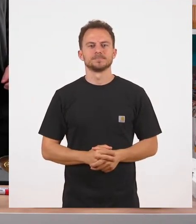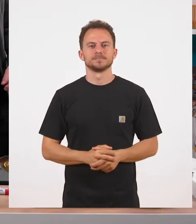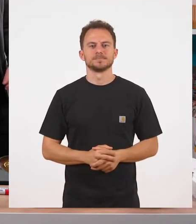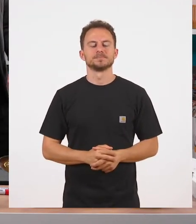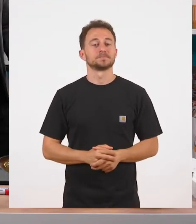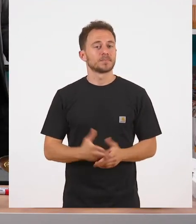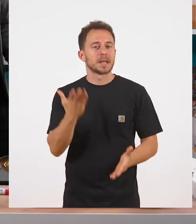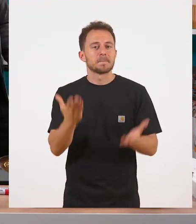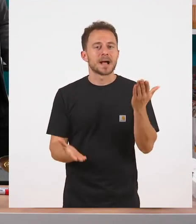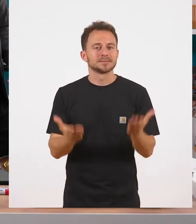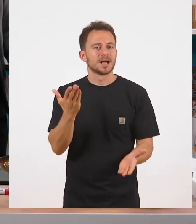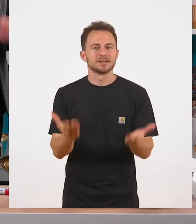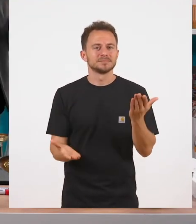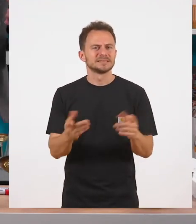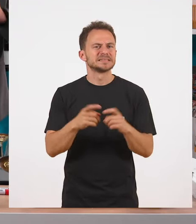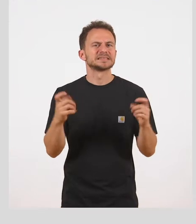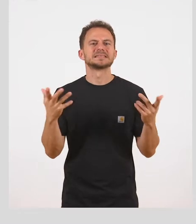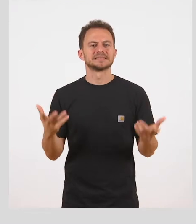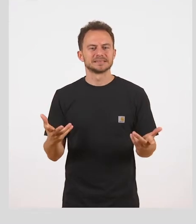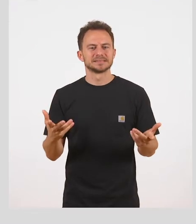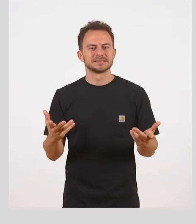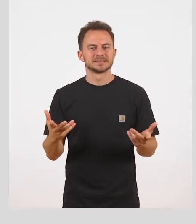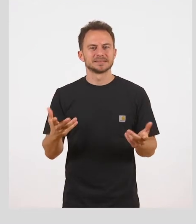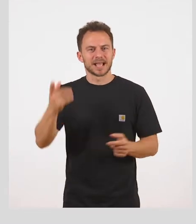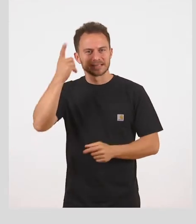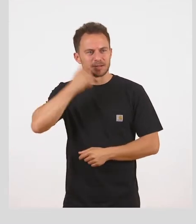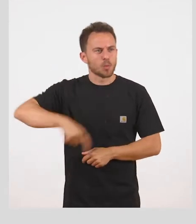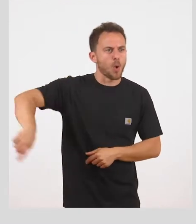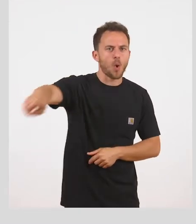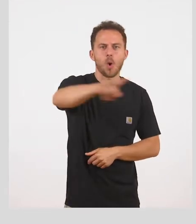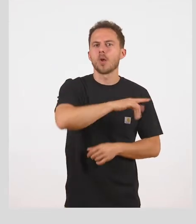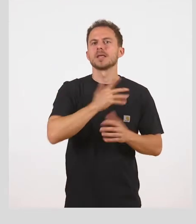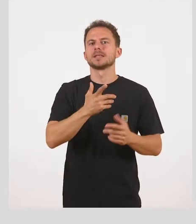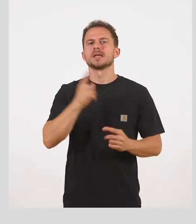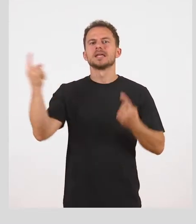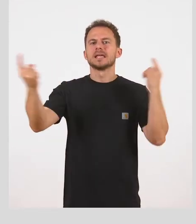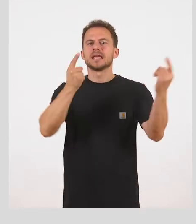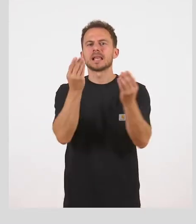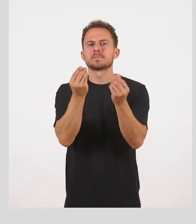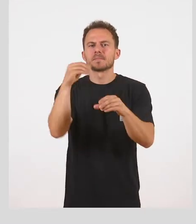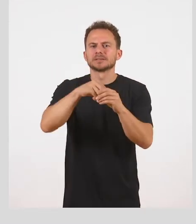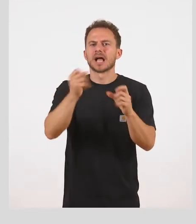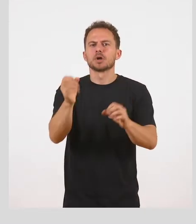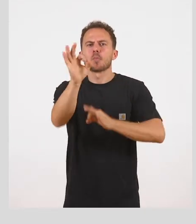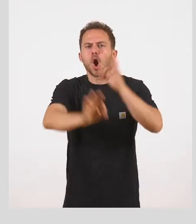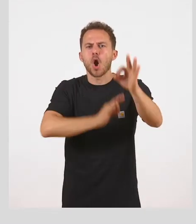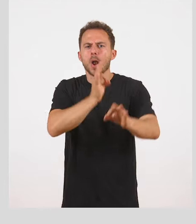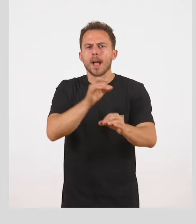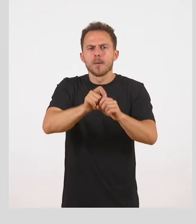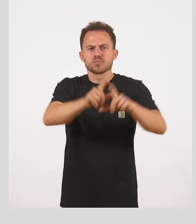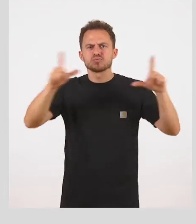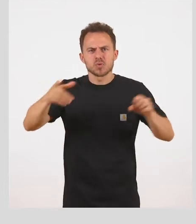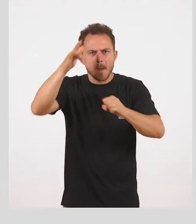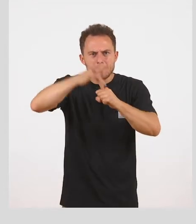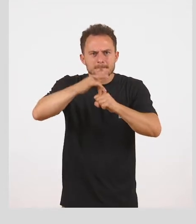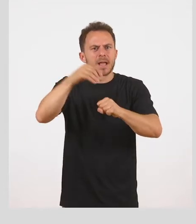Τι είναι η μάζα? Γνωρίζουμε ότι η ύλη γύρω μας αποτελείται από μόρια. Τα μόρια από άτομα και τα άτομα από